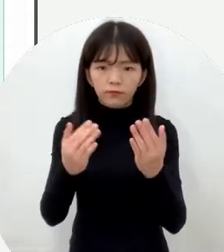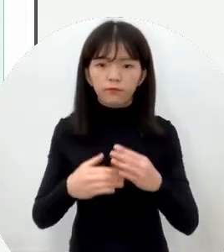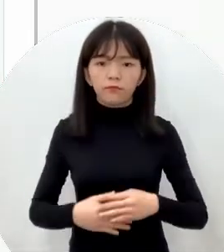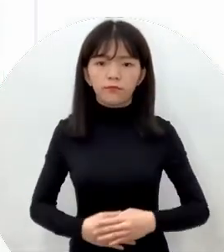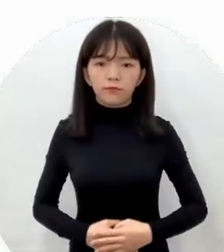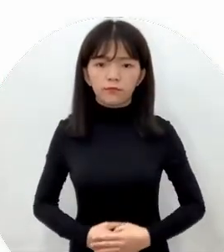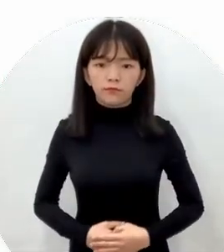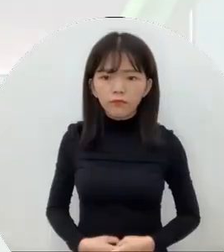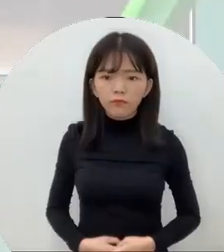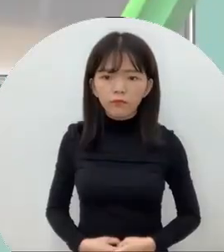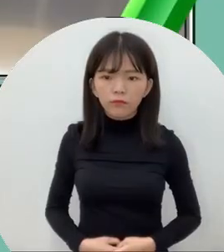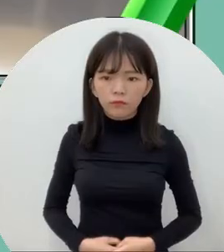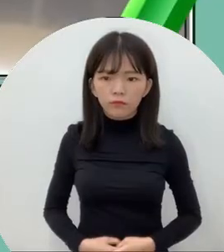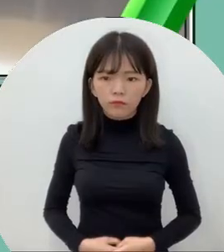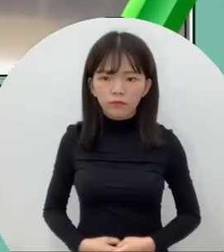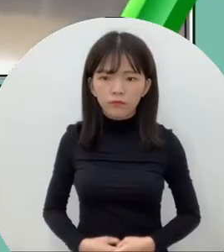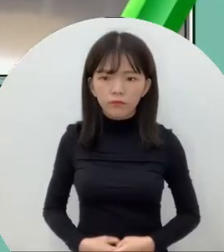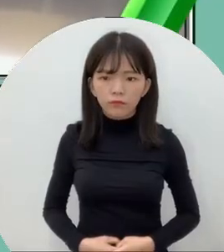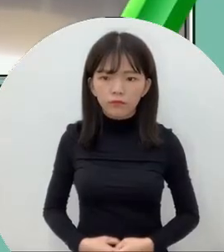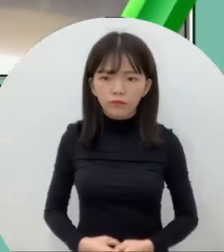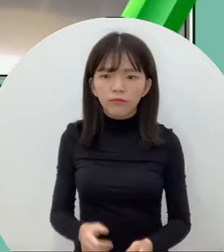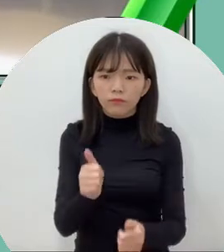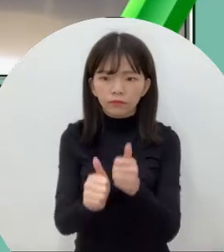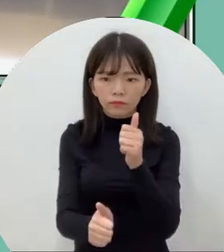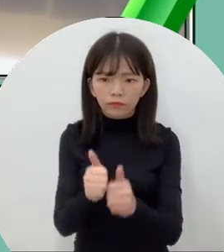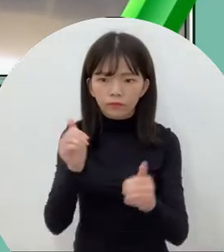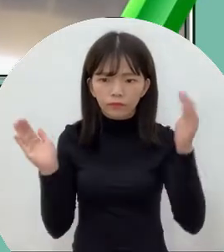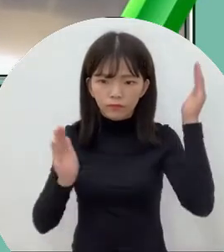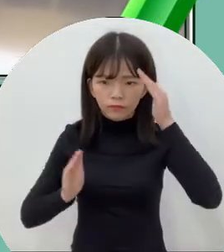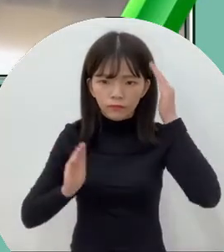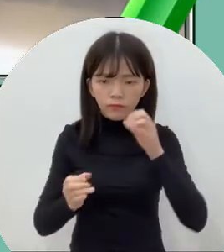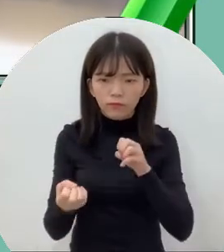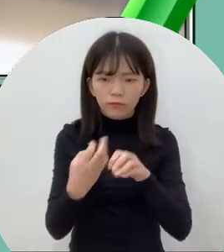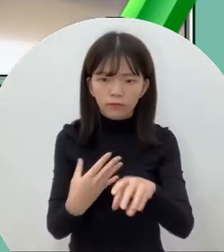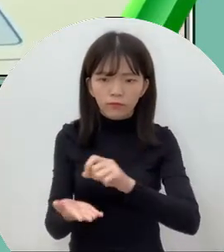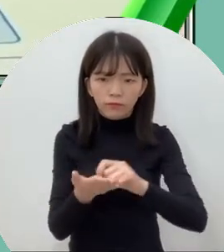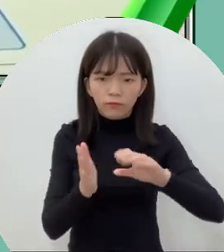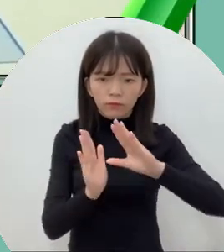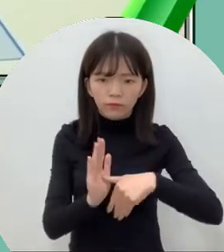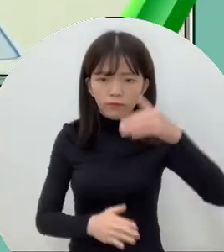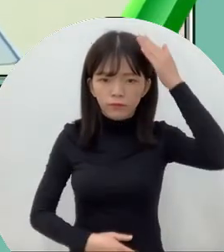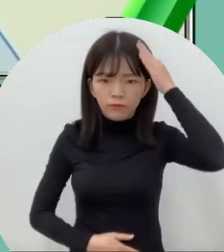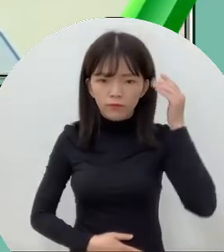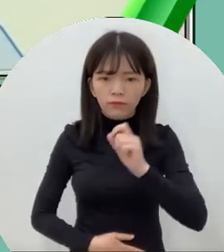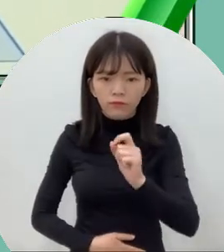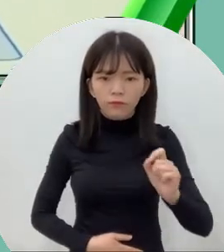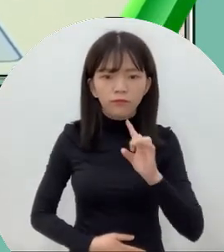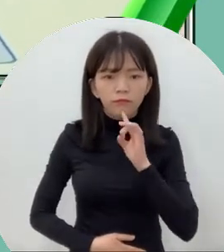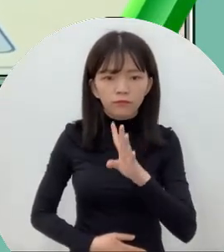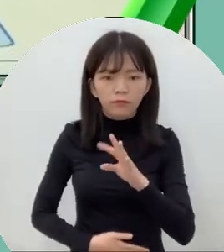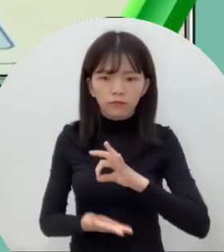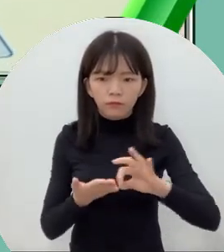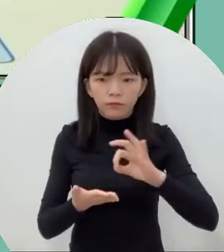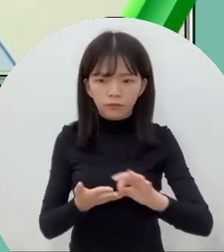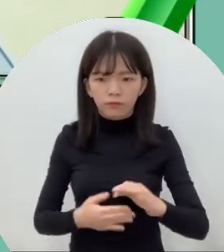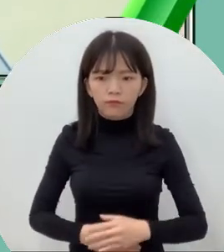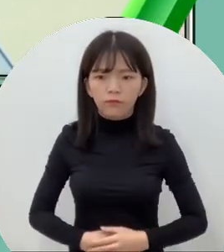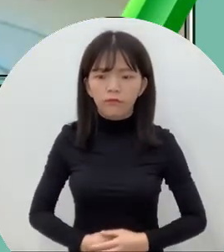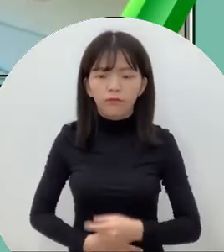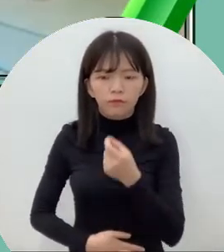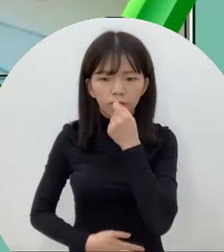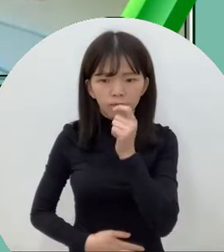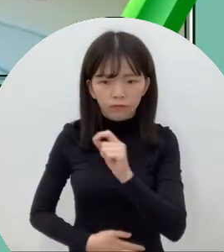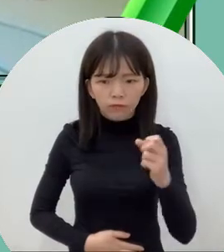짚어드릴게요. 수험생들은 답안지를 기입할 때 검은색 컴퓨터용